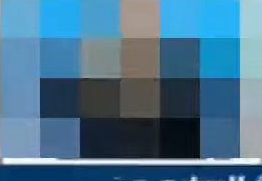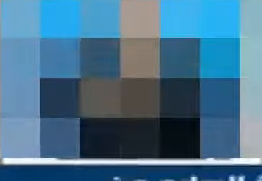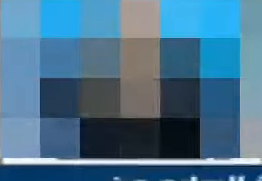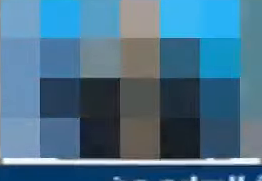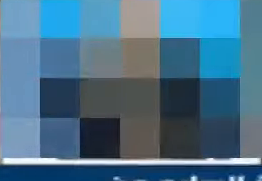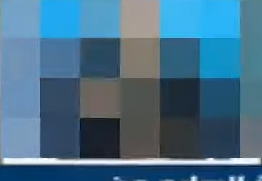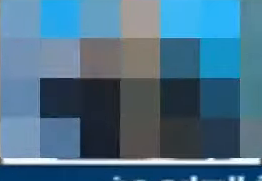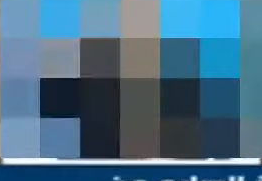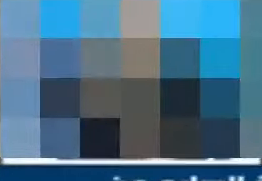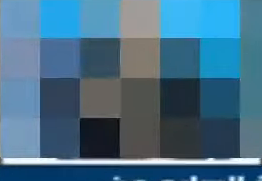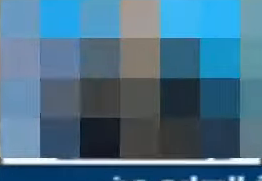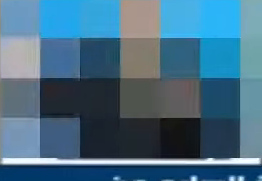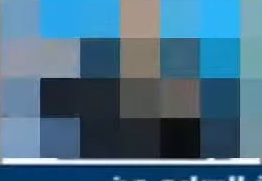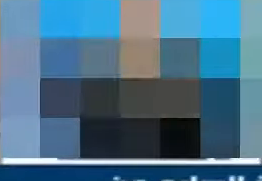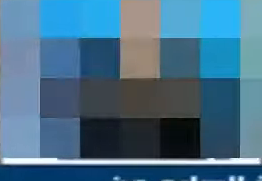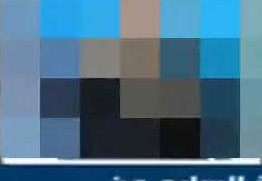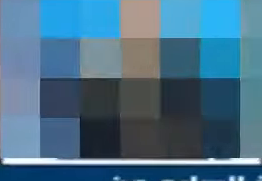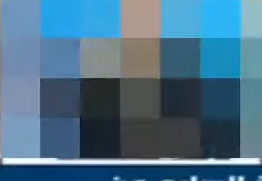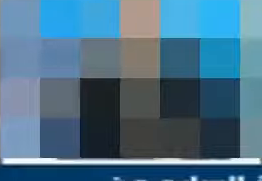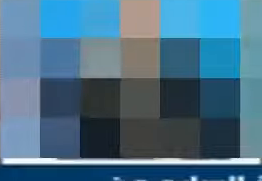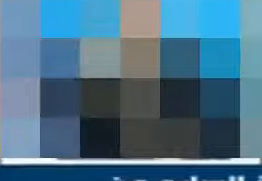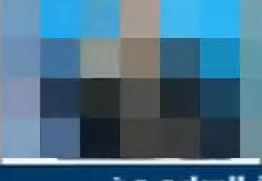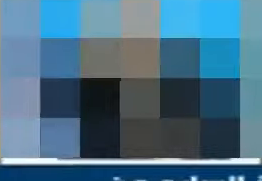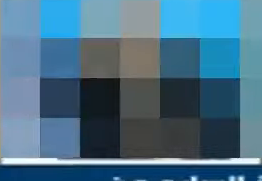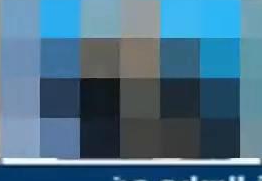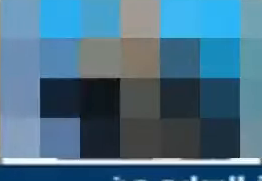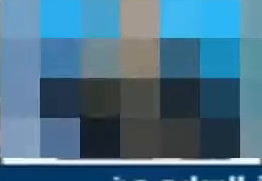منذ 7 أكتوبر الماضي إلى